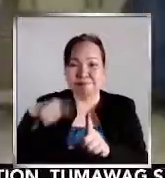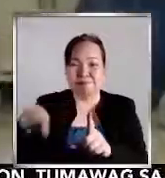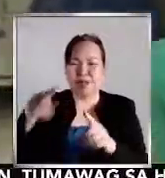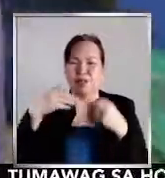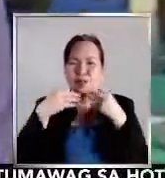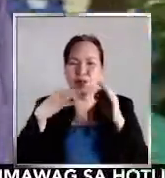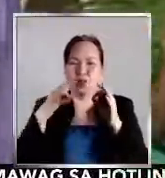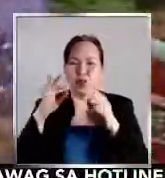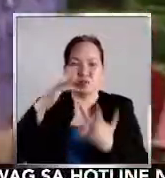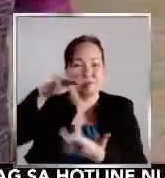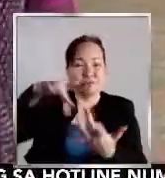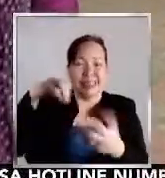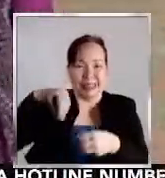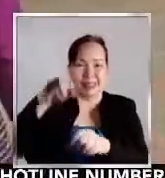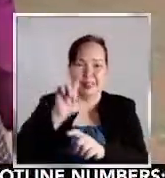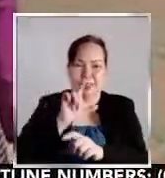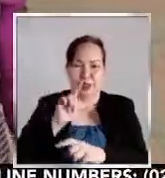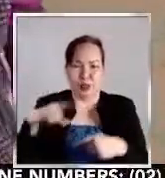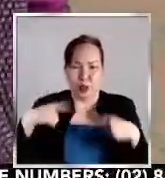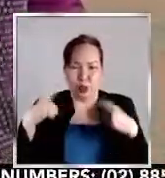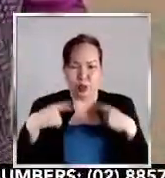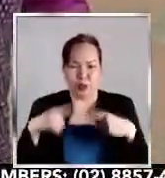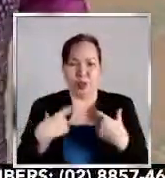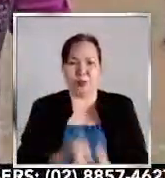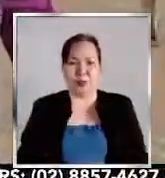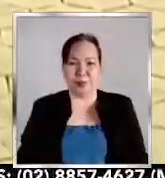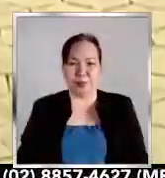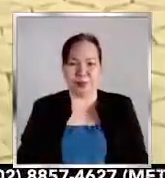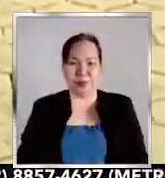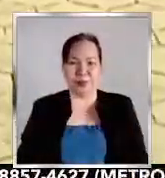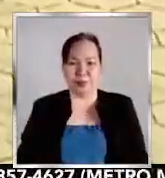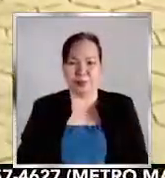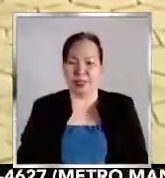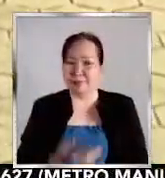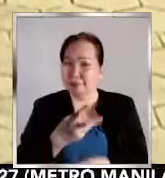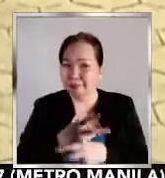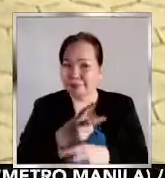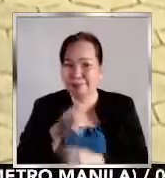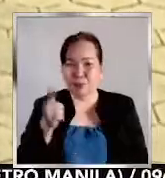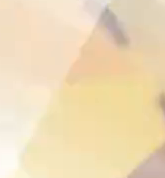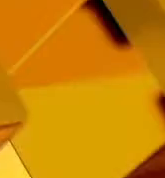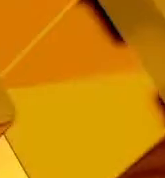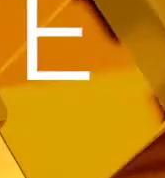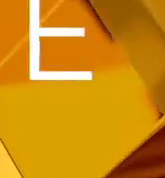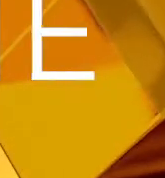TV, Balitang Southern Tagalog, nakatutok 24 oras.